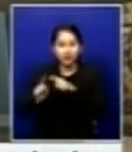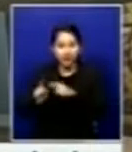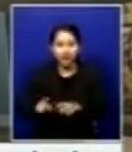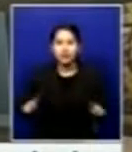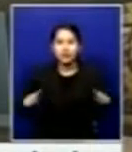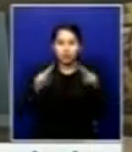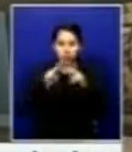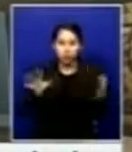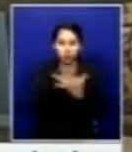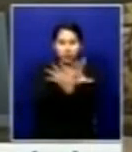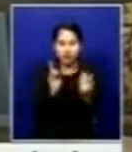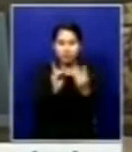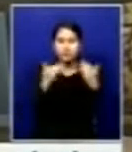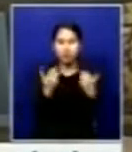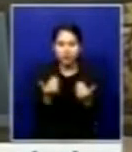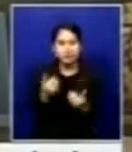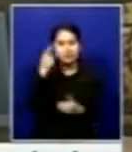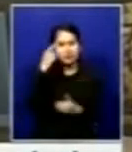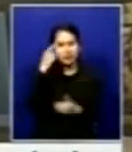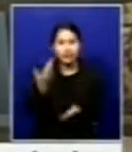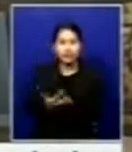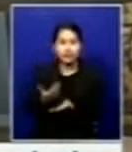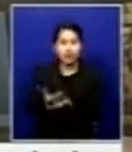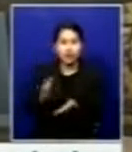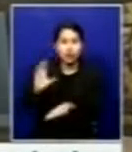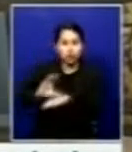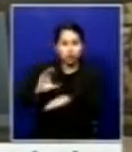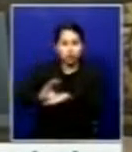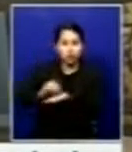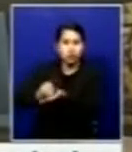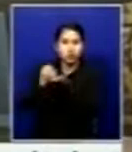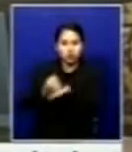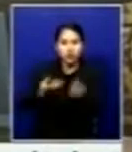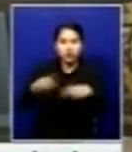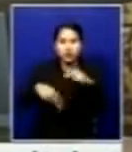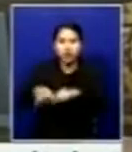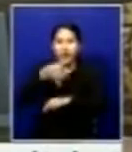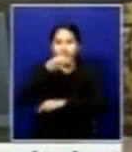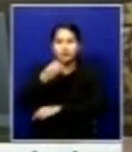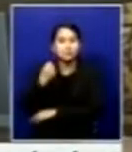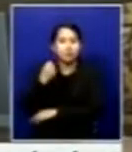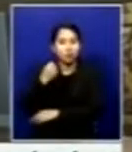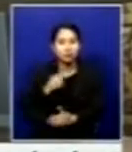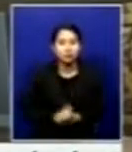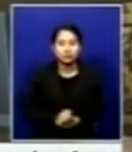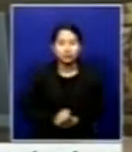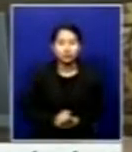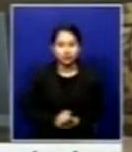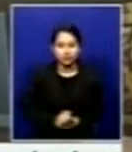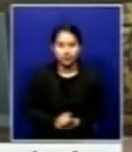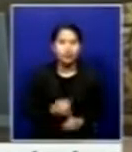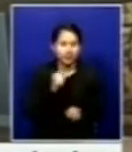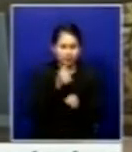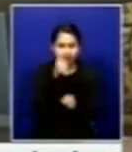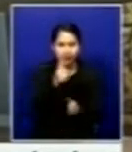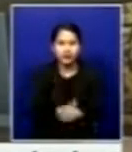ธรรมเองนะครับควรตั้งกองทุนขึ้นมาเพื่อรักษาความมั่นคงของเขาเราทำได้ครับ